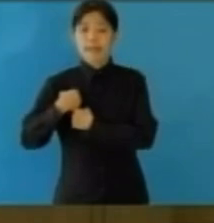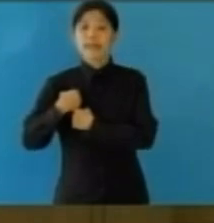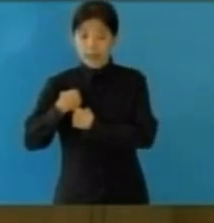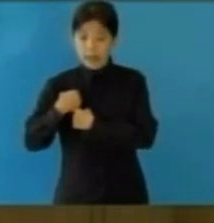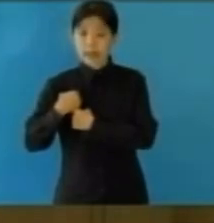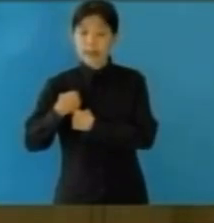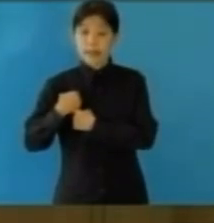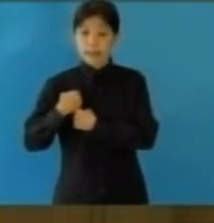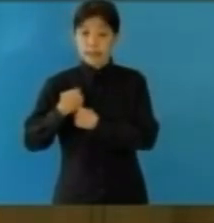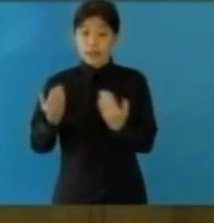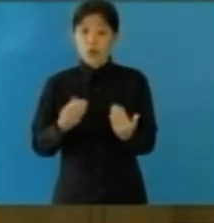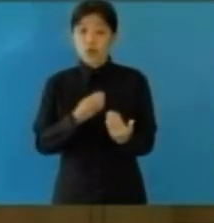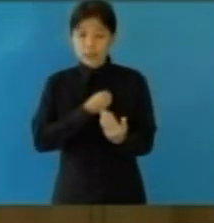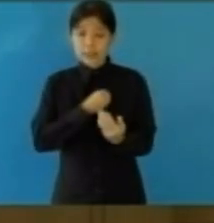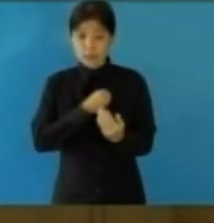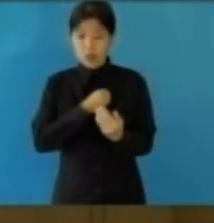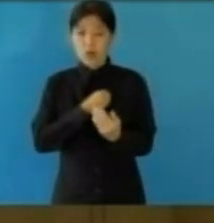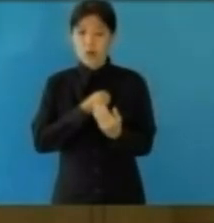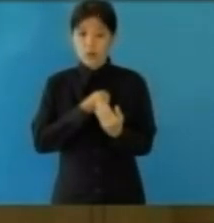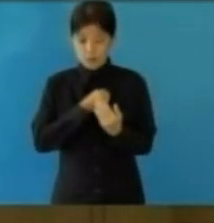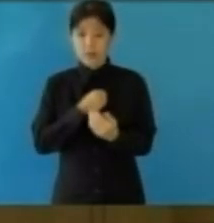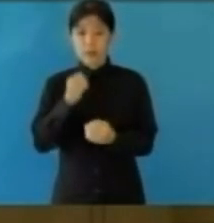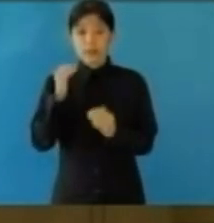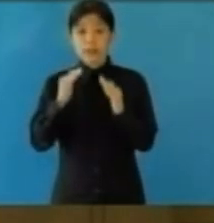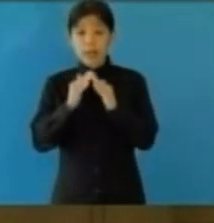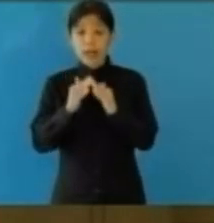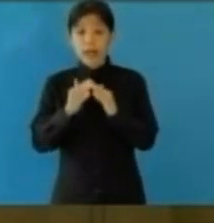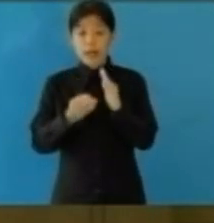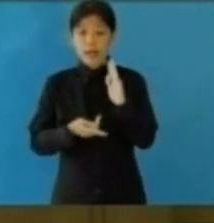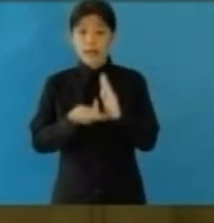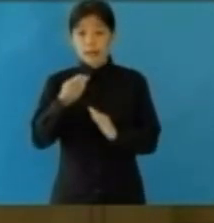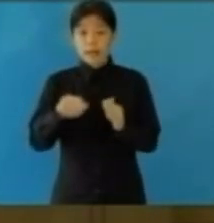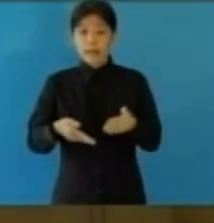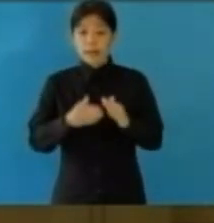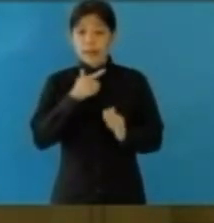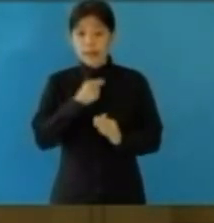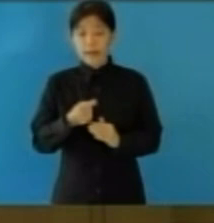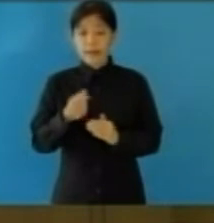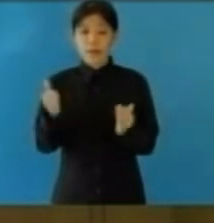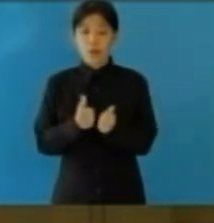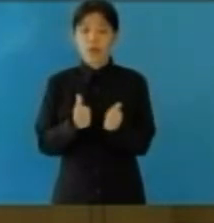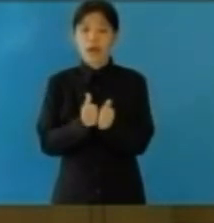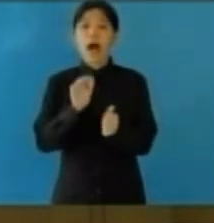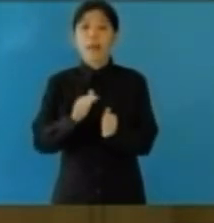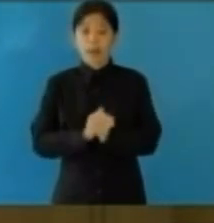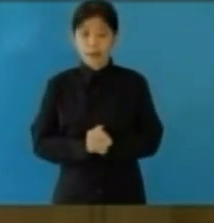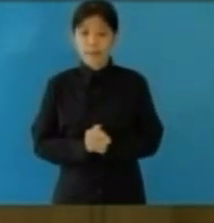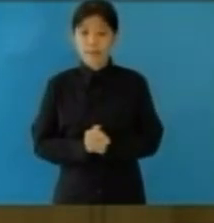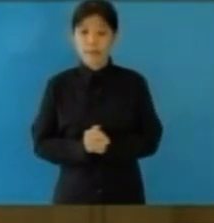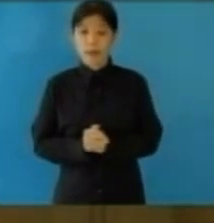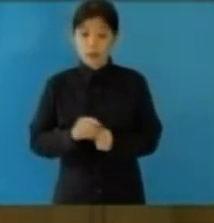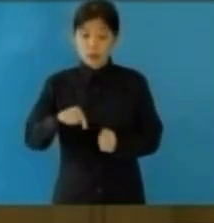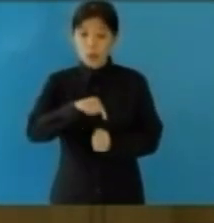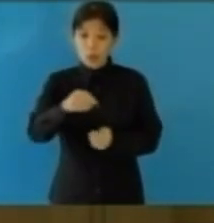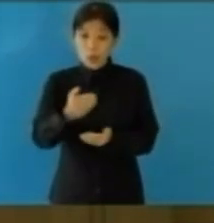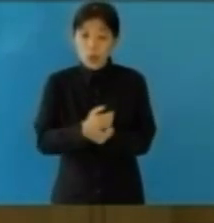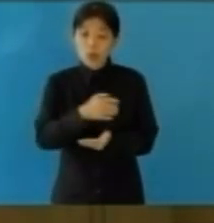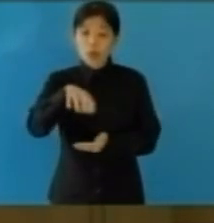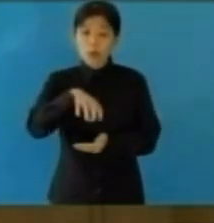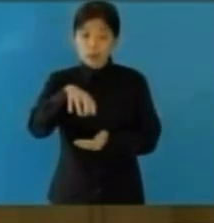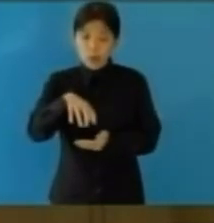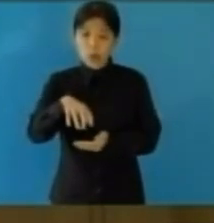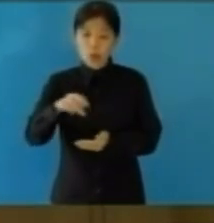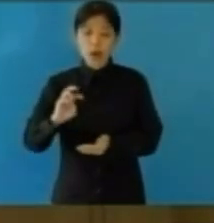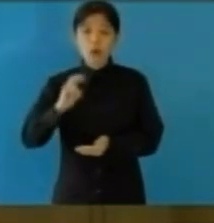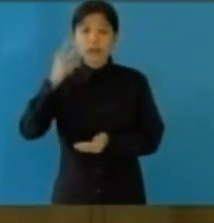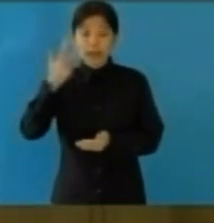用したいと要望書の提出があったと聞いています。そこで伺います。児童相談所の整備工事の検討について、鹿児島市は今後どのような検